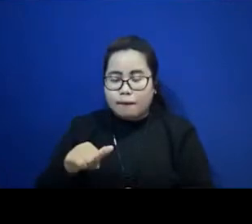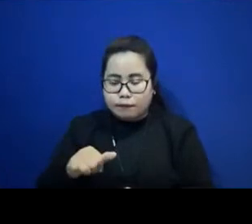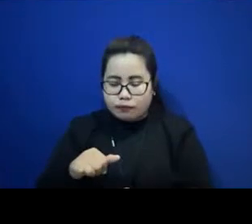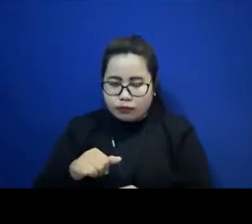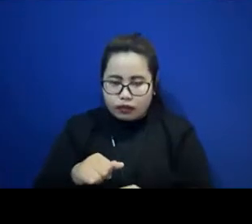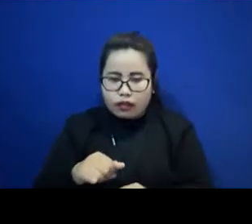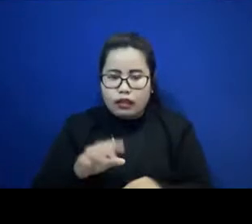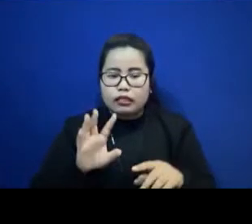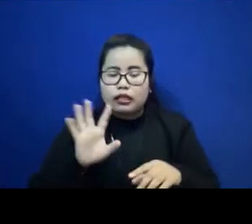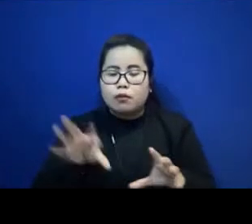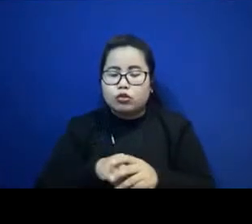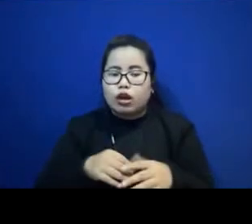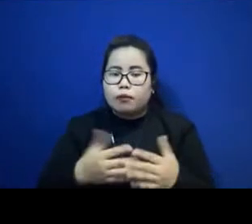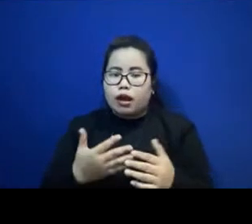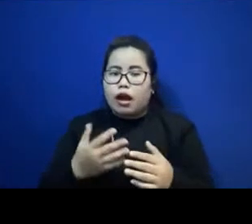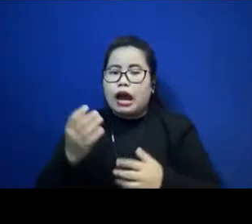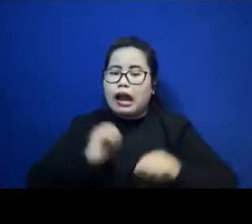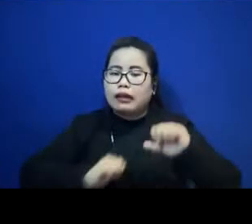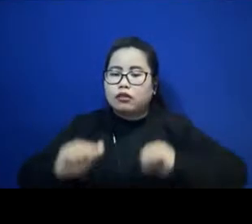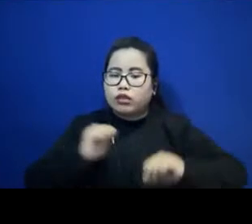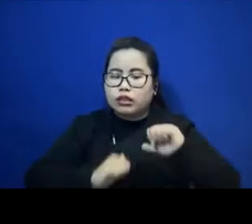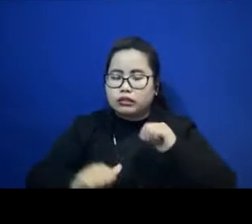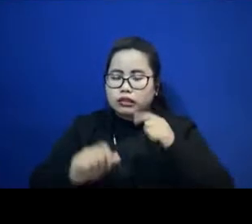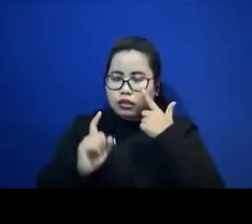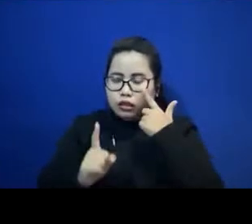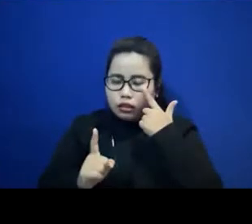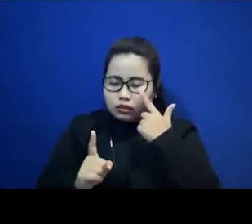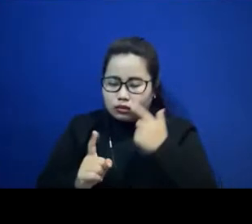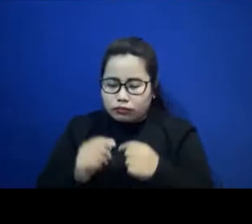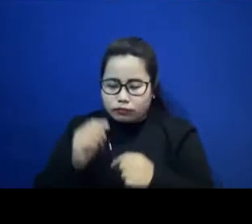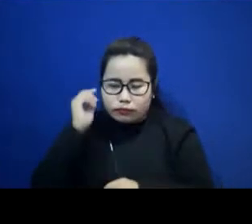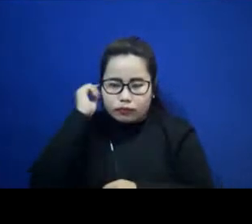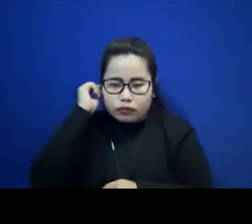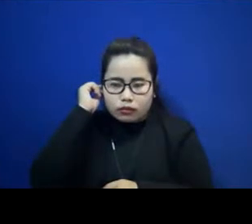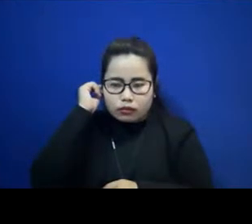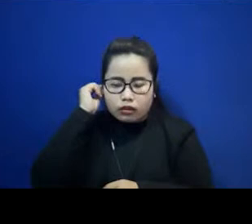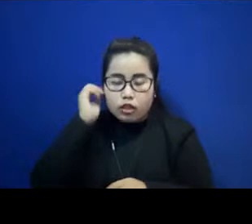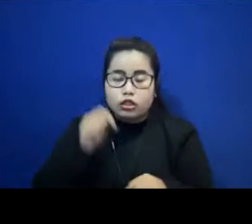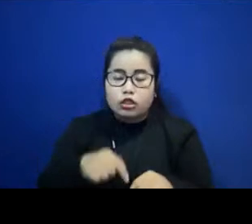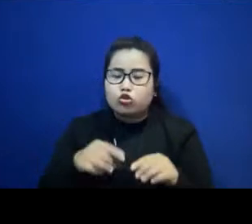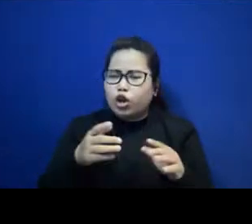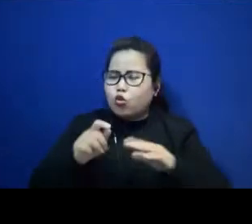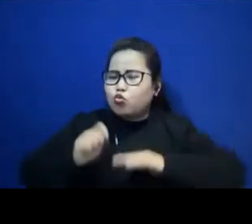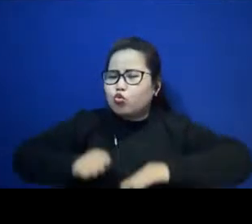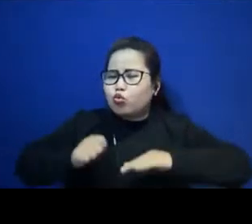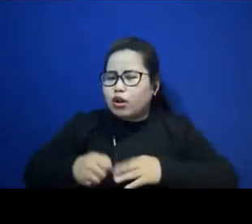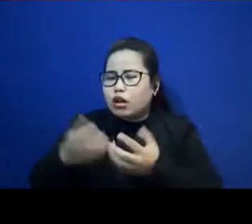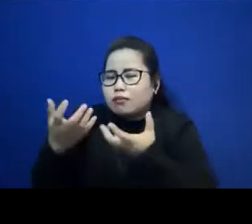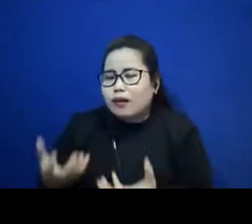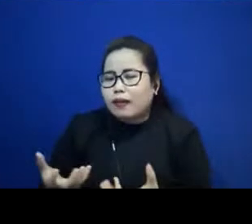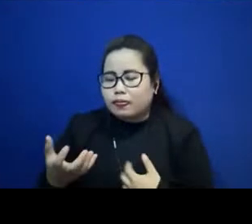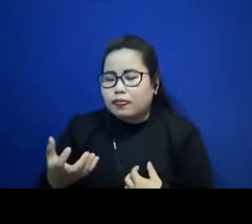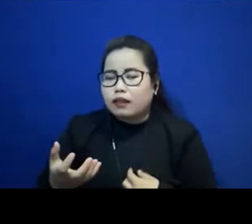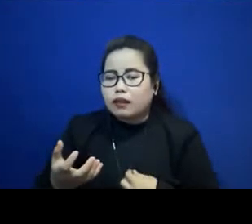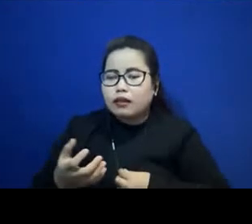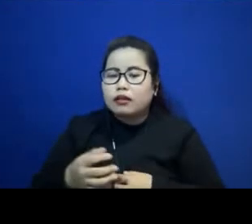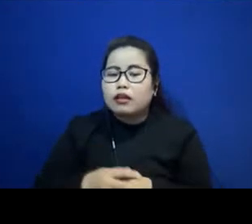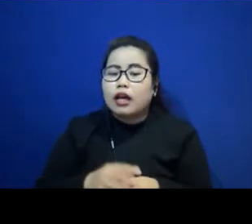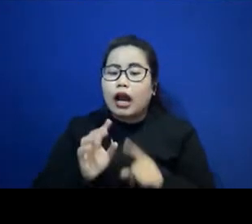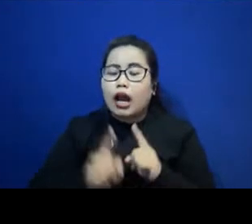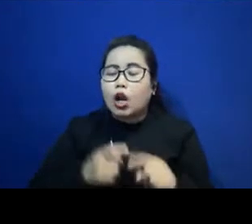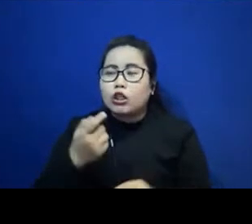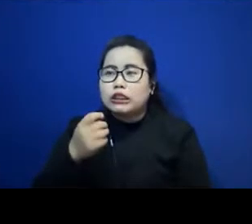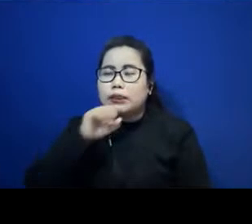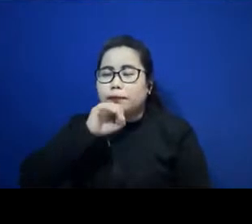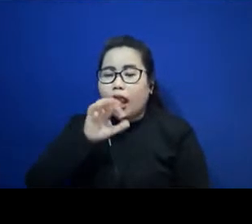aktivitas selisih usianya terlebih diatur dan tuh orangnya cukup cukup berat juga ada jadi ya kalau